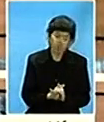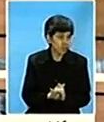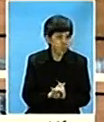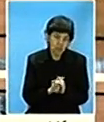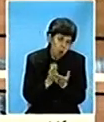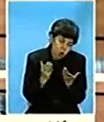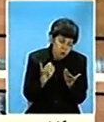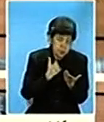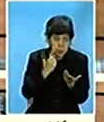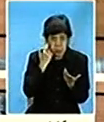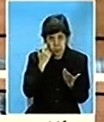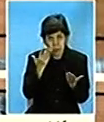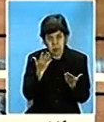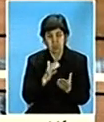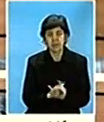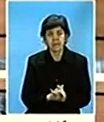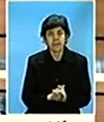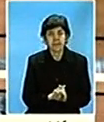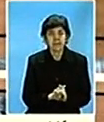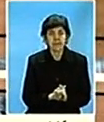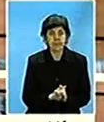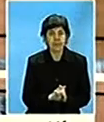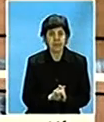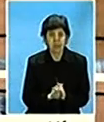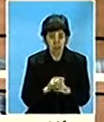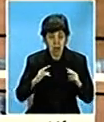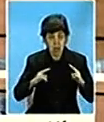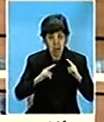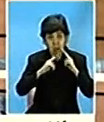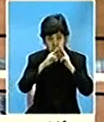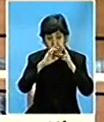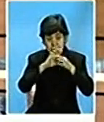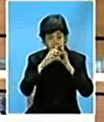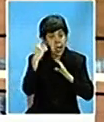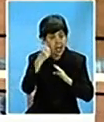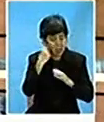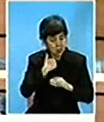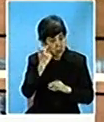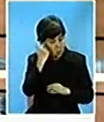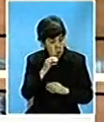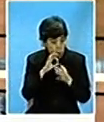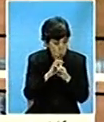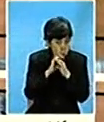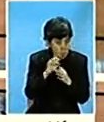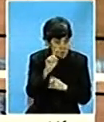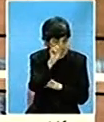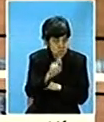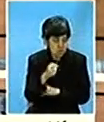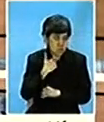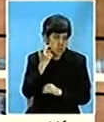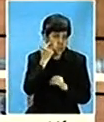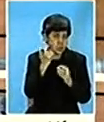ไม่รู้จะหวังได้ขนาดไหนเพราะว่าเจ้ากระทรวงหรือกระทรวงนั้นเนี่ยมีความใส่ใจเรื่องท่องเที่ยวมากน้อยเพียง